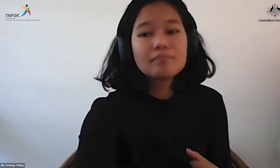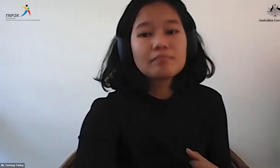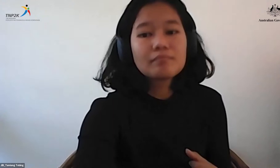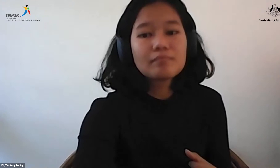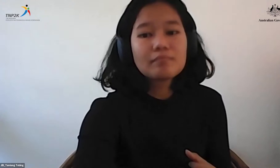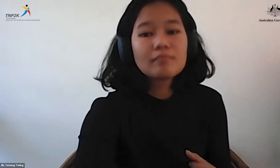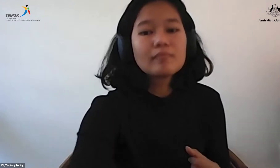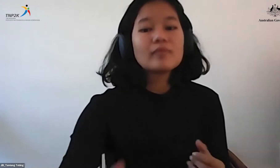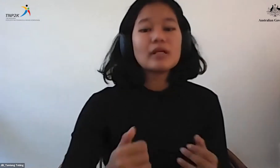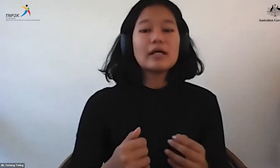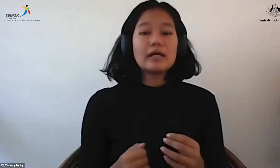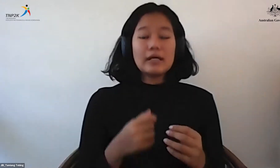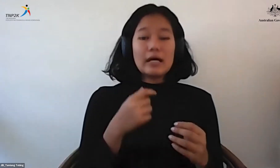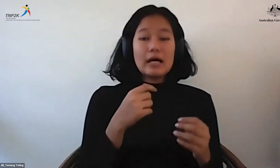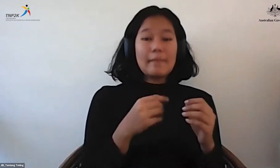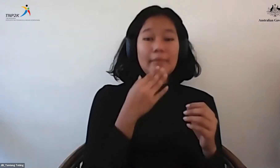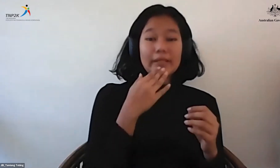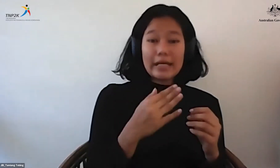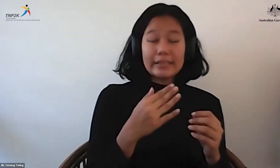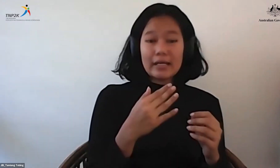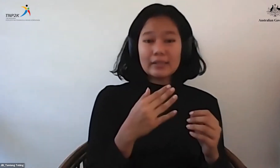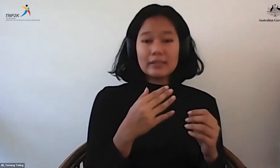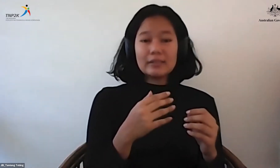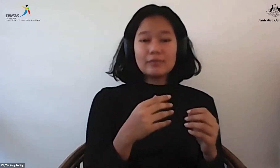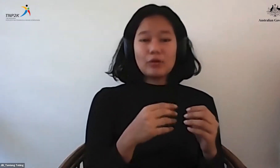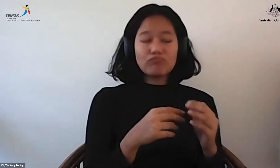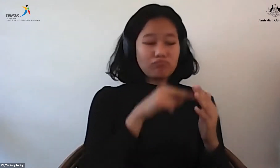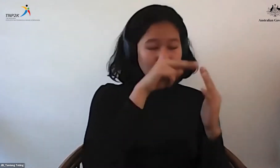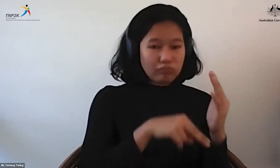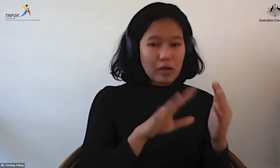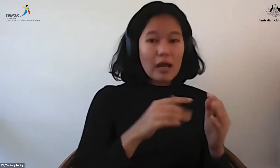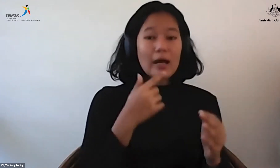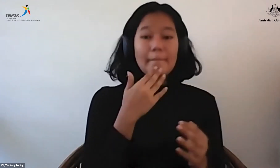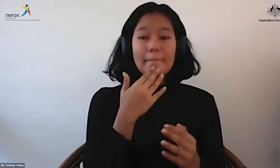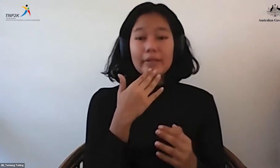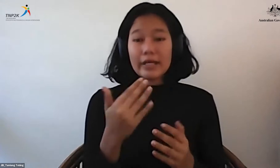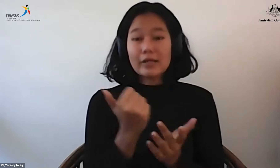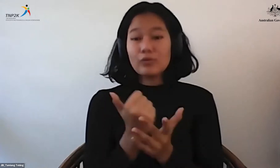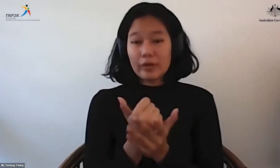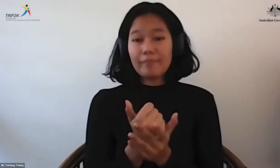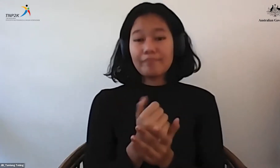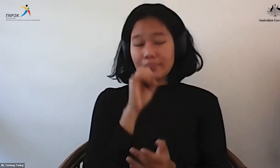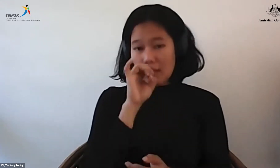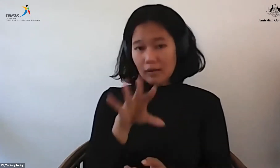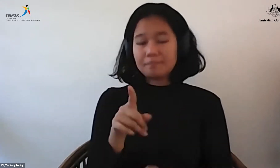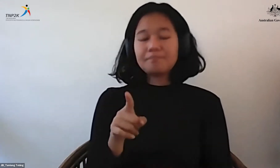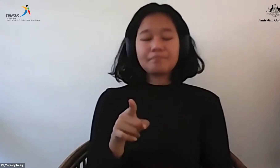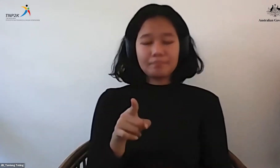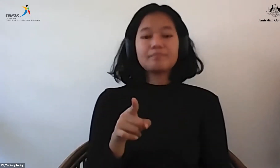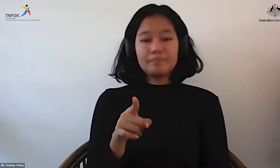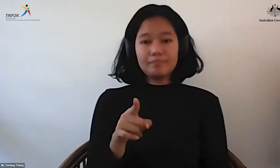Intinya pertanyaan ini, saya tidak akan membaca pertanyaannya ya. Intinya pertanyaannya ini mengatakan bahwa